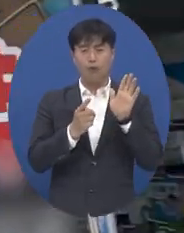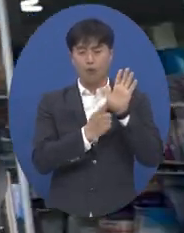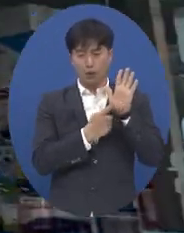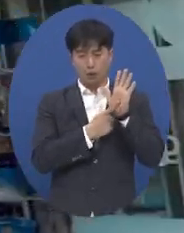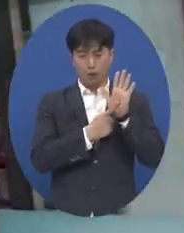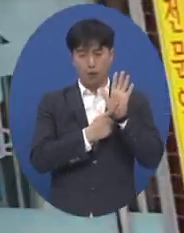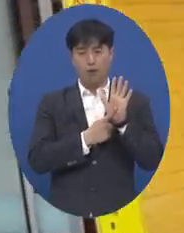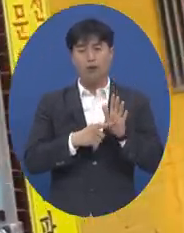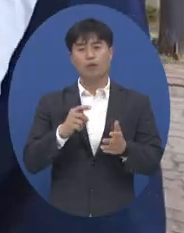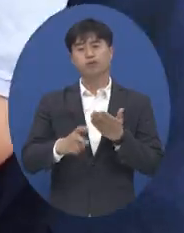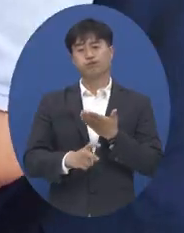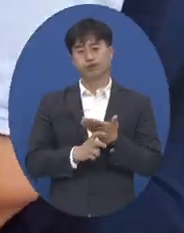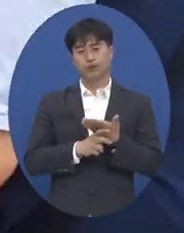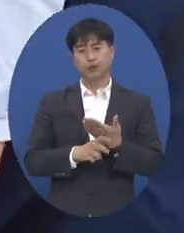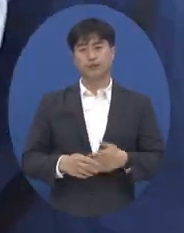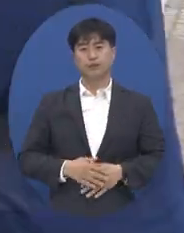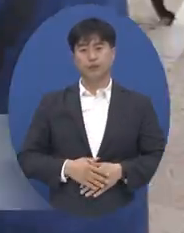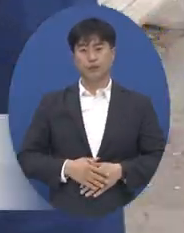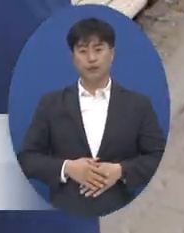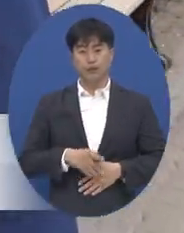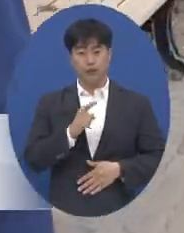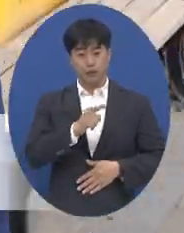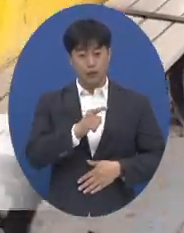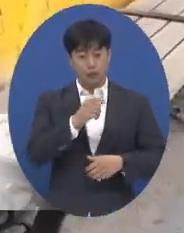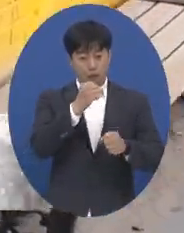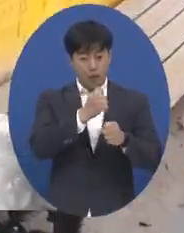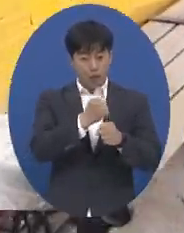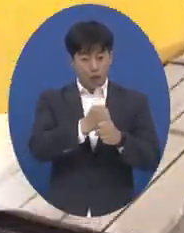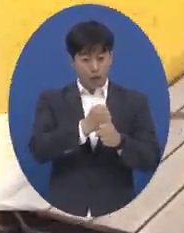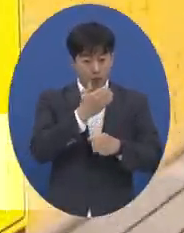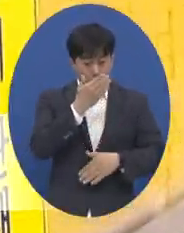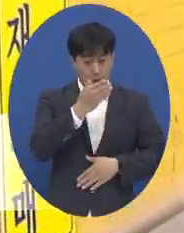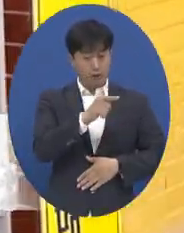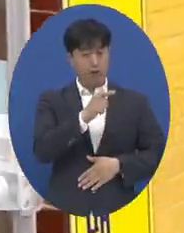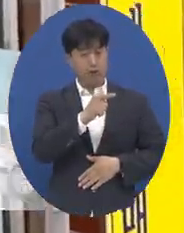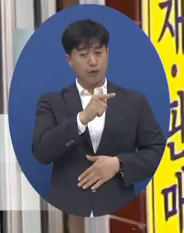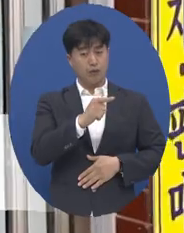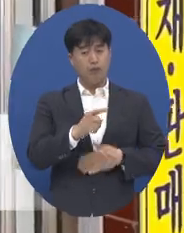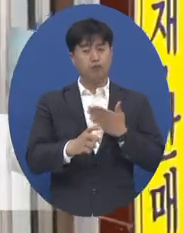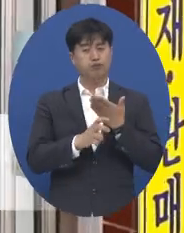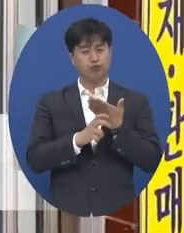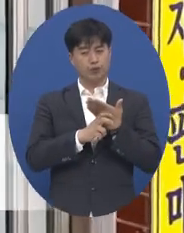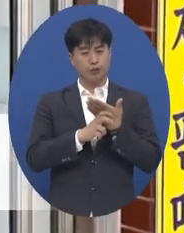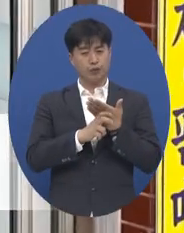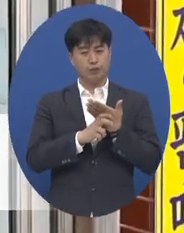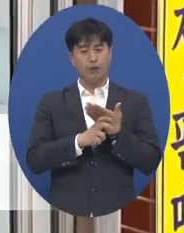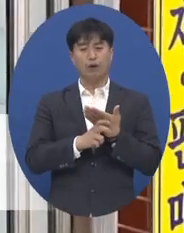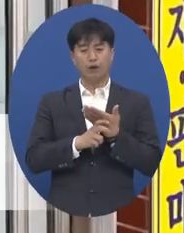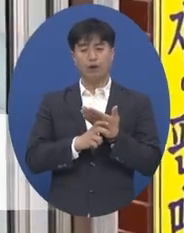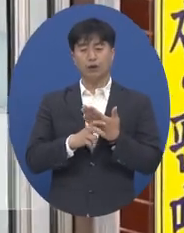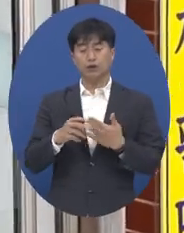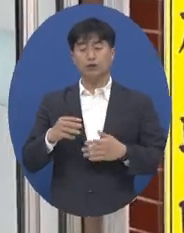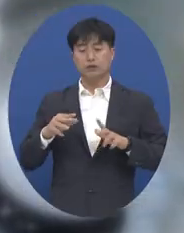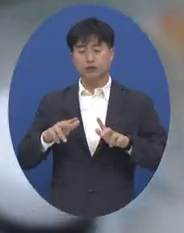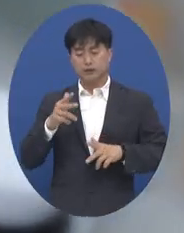역시 엄연히 불법입니다. 혹시 조제 판매 가능한 약국 이렇게 놓으면은 이게 암시 행위가 돼요.